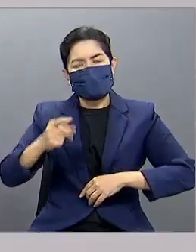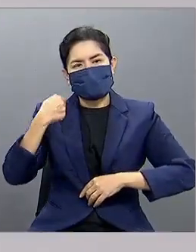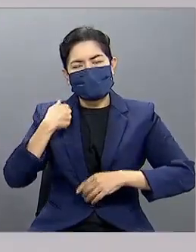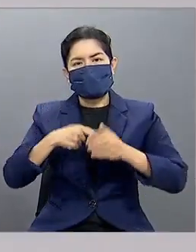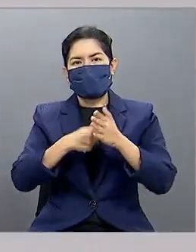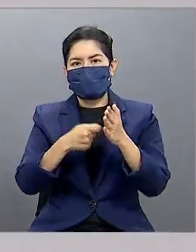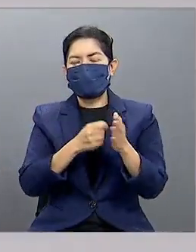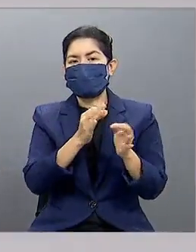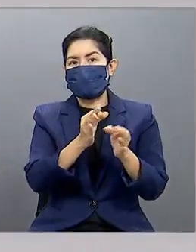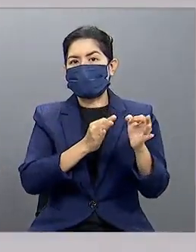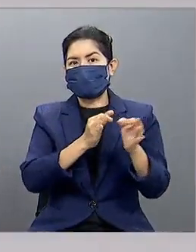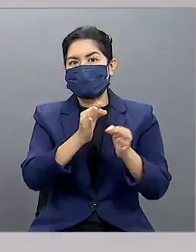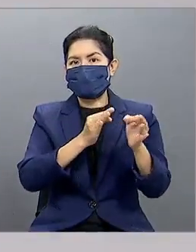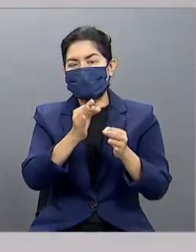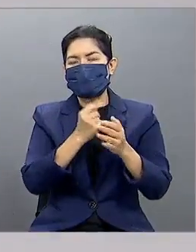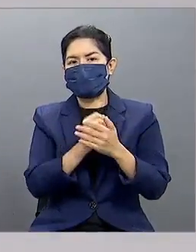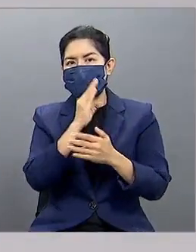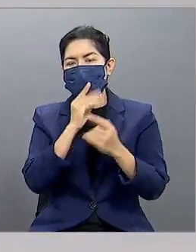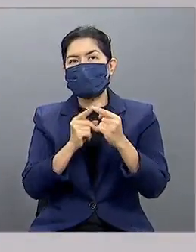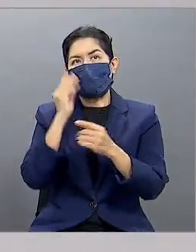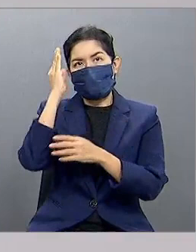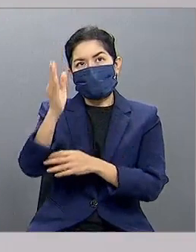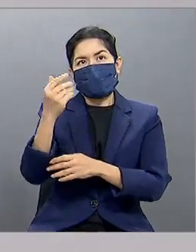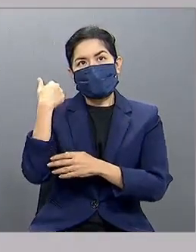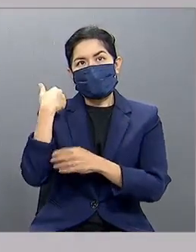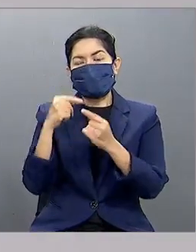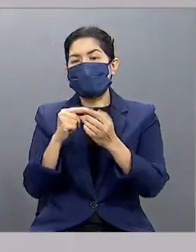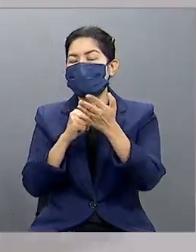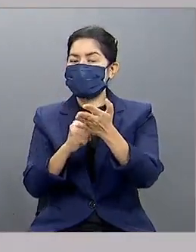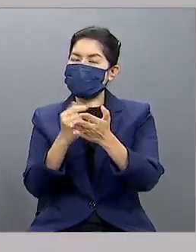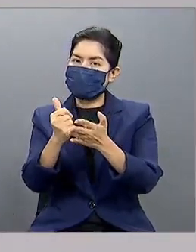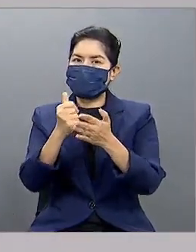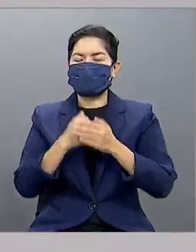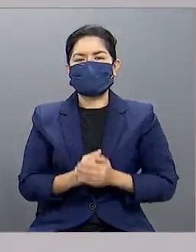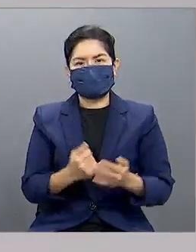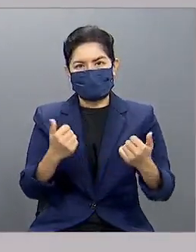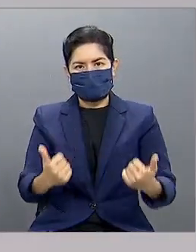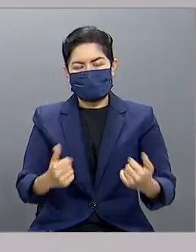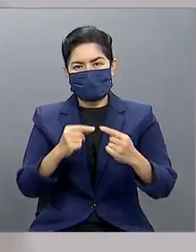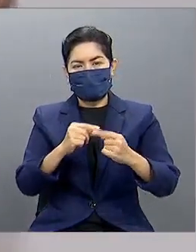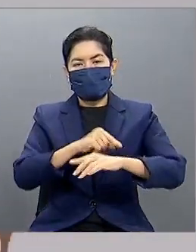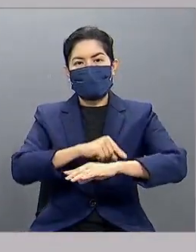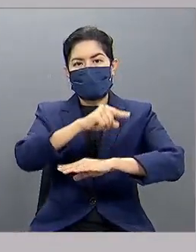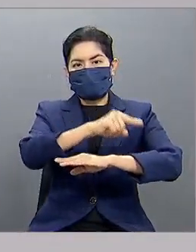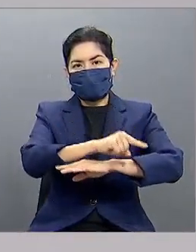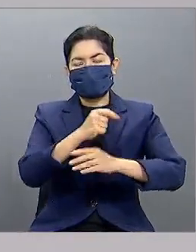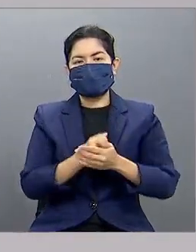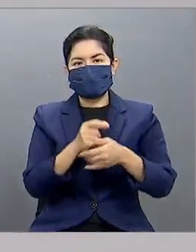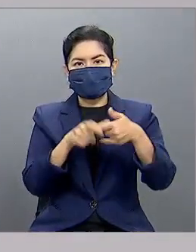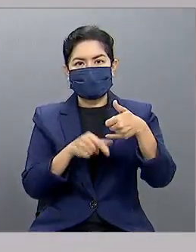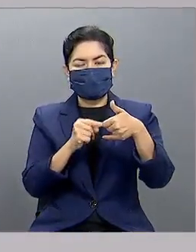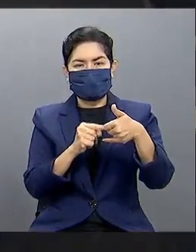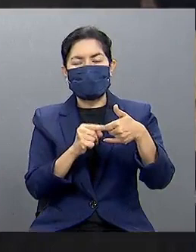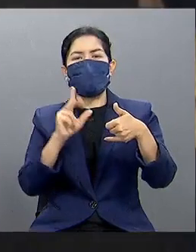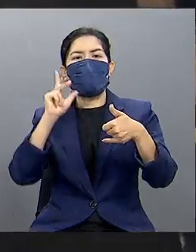ไหนก็คงสามารถที่จะเป็นคดีพิเศษได้ซึ่งวันนี้นะคะช่วงบ่ายคุณพนิดาพร้อมด้วยทนายเดชาจะไป